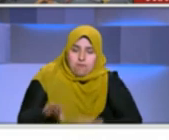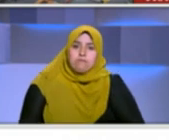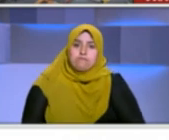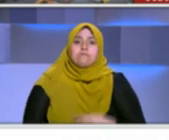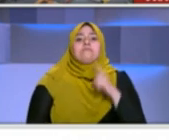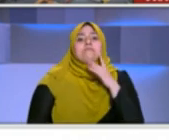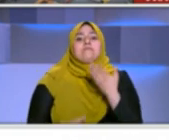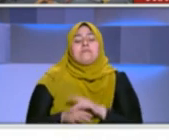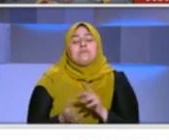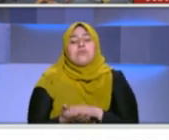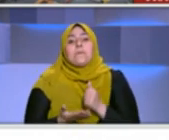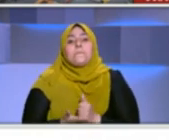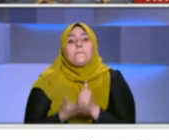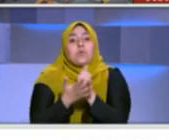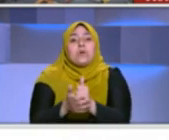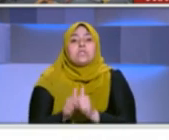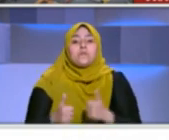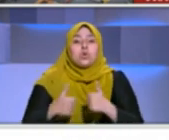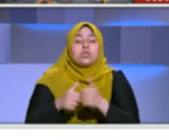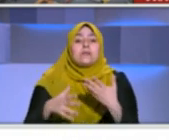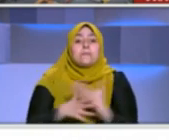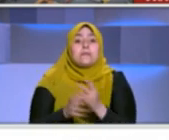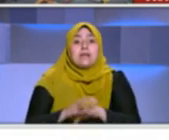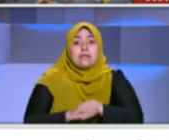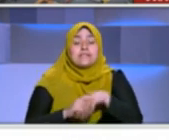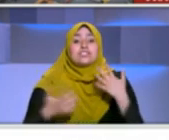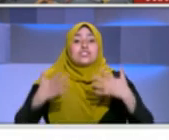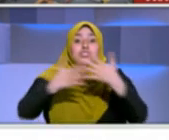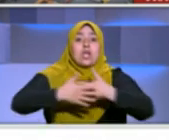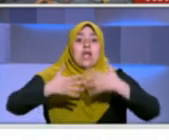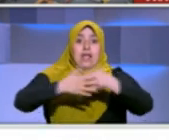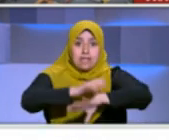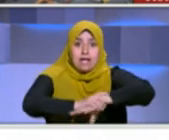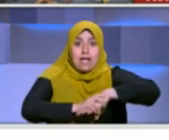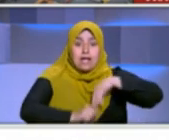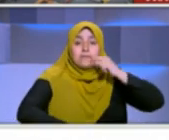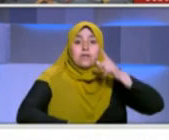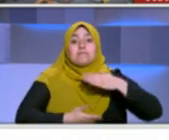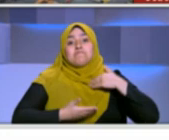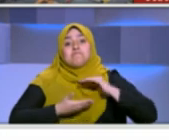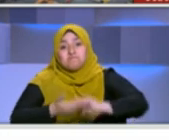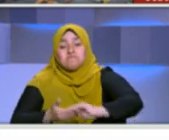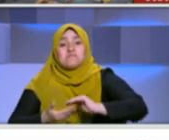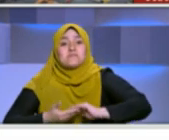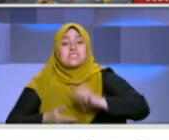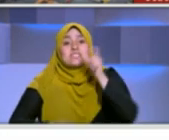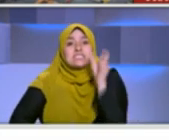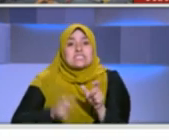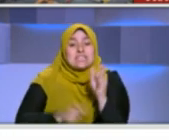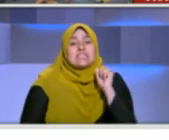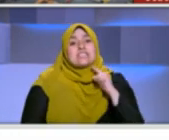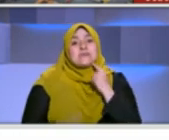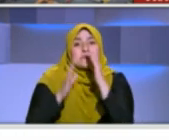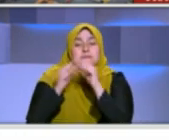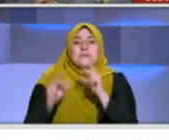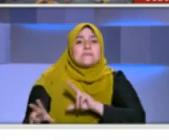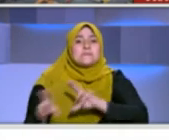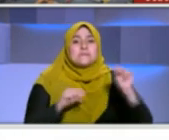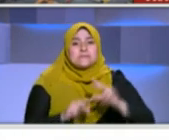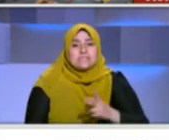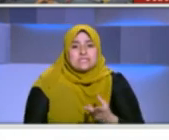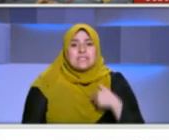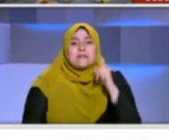من المبادرات المجتمعيه التي تتبناها بعض الشركات ويتبناها بعض رجال الاعمال الوطنيين، مثل مثلا